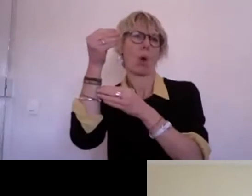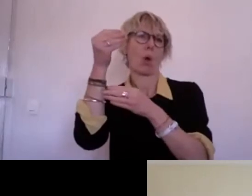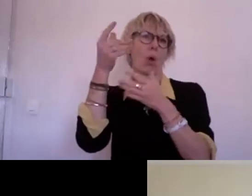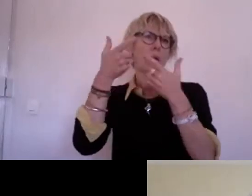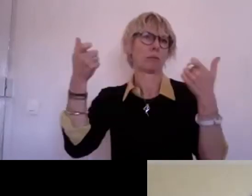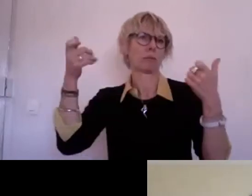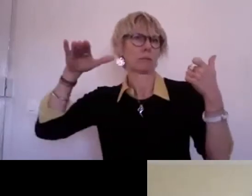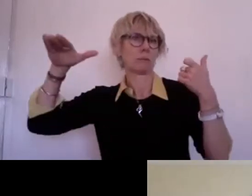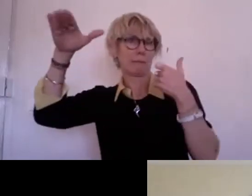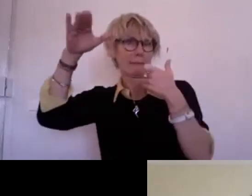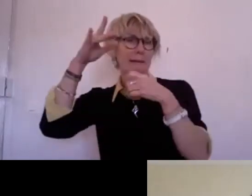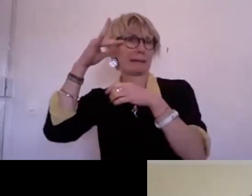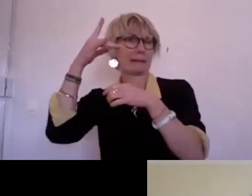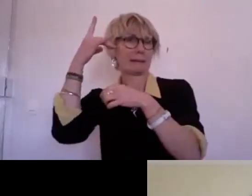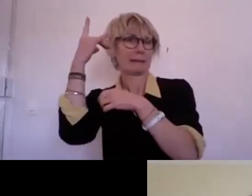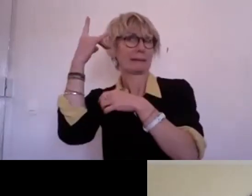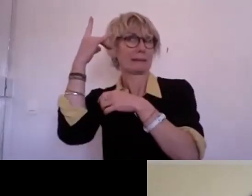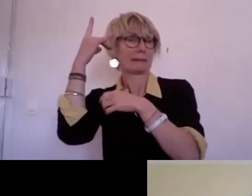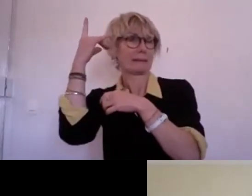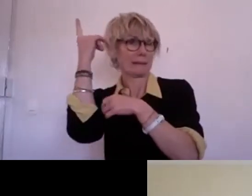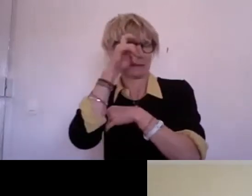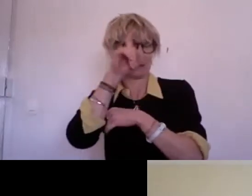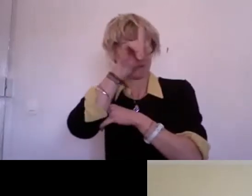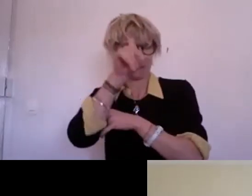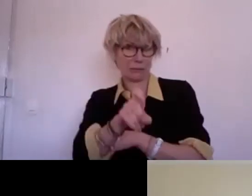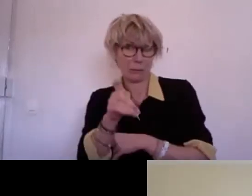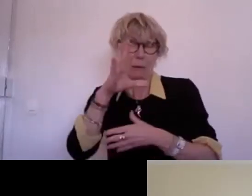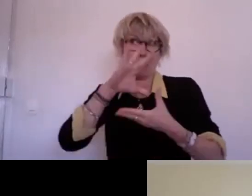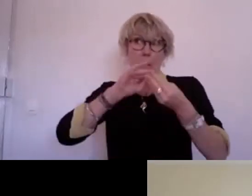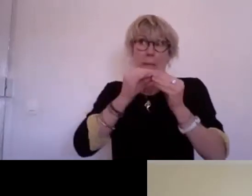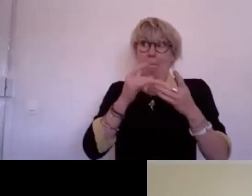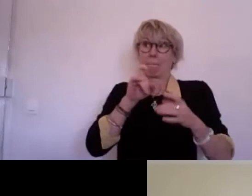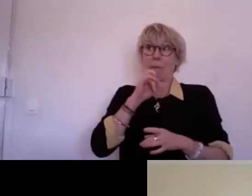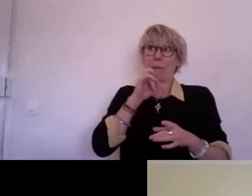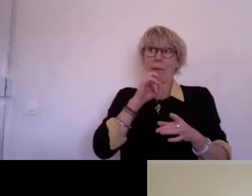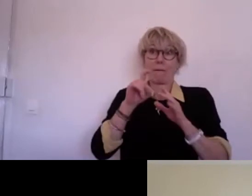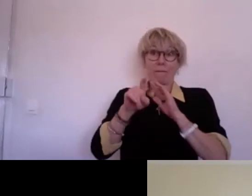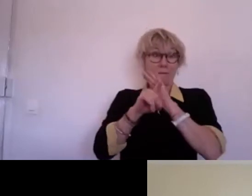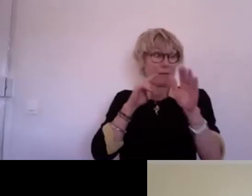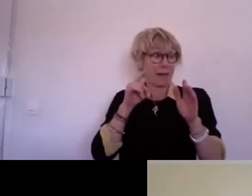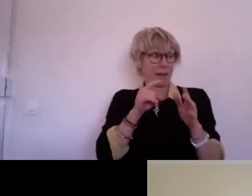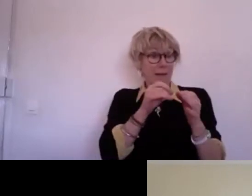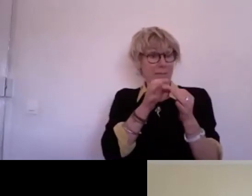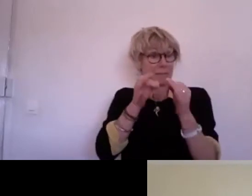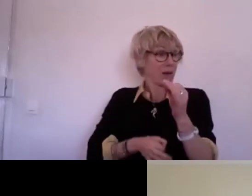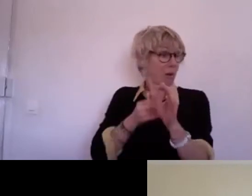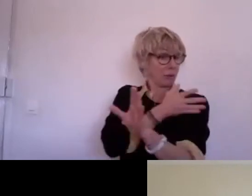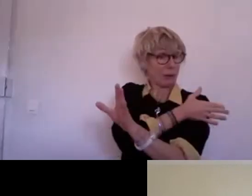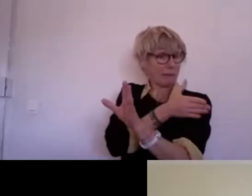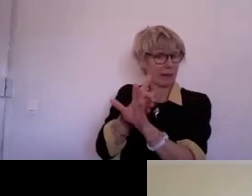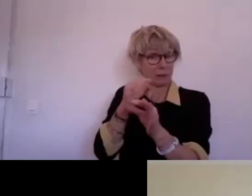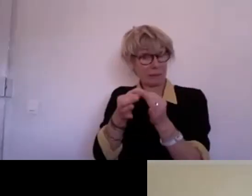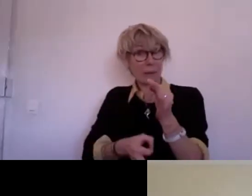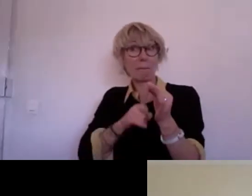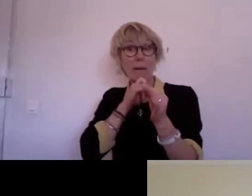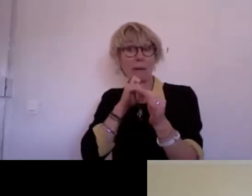encore tiré toutes les conclusions de cette période qui est difficile. Pour l'instant, les activités hors